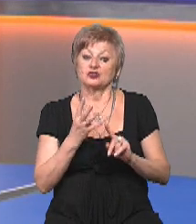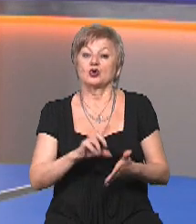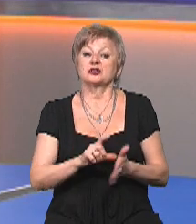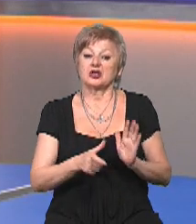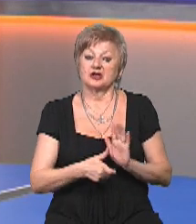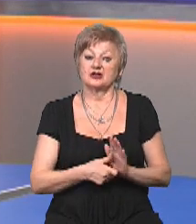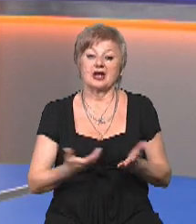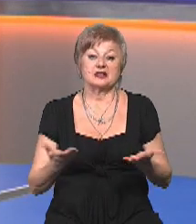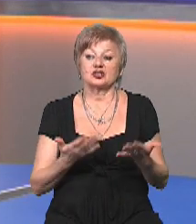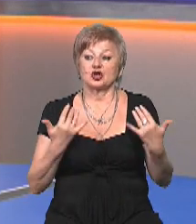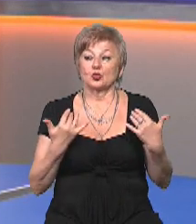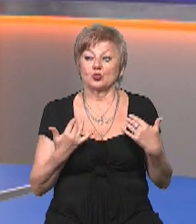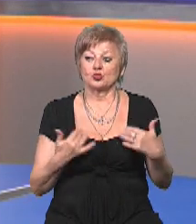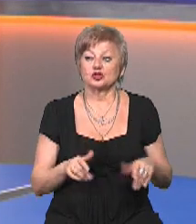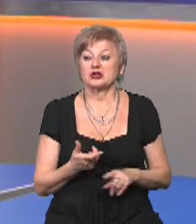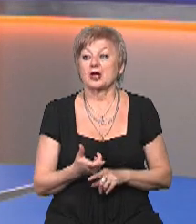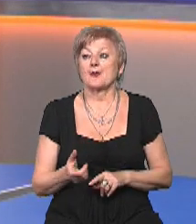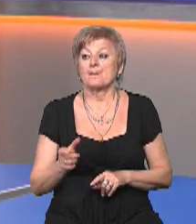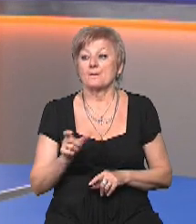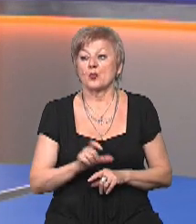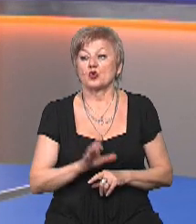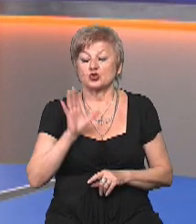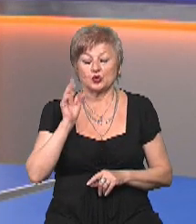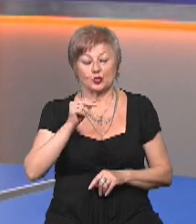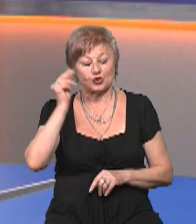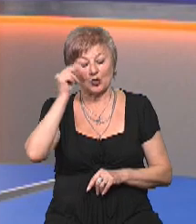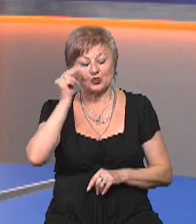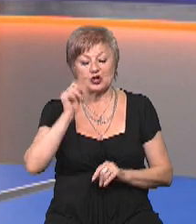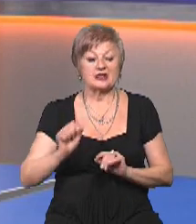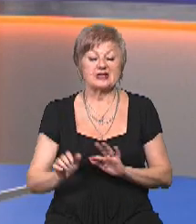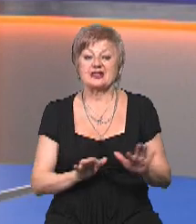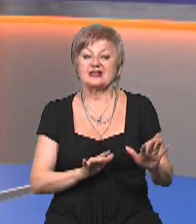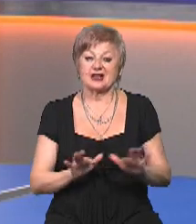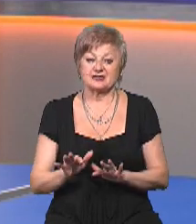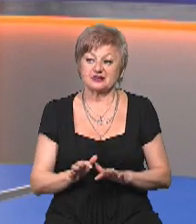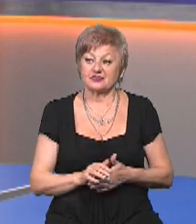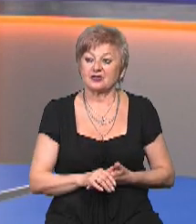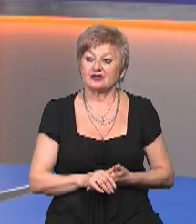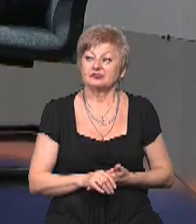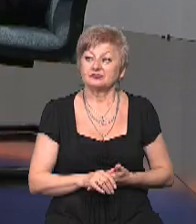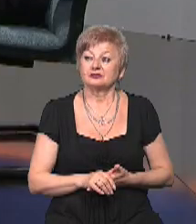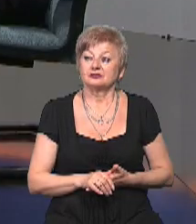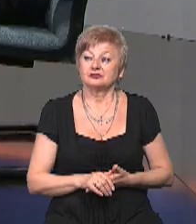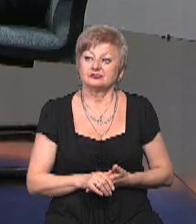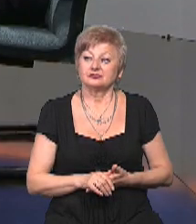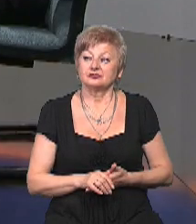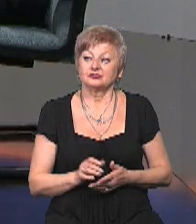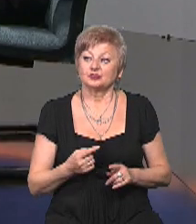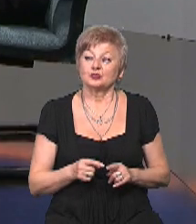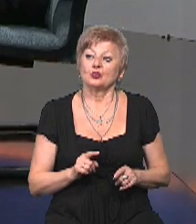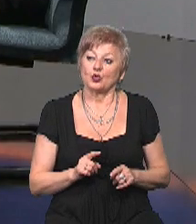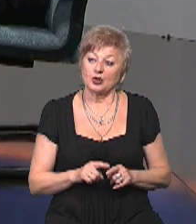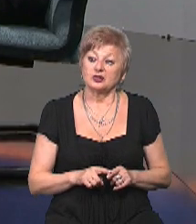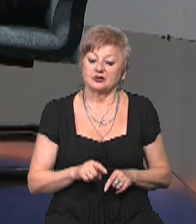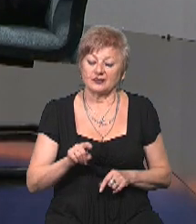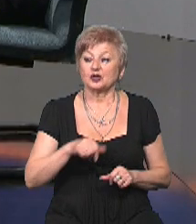вже більше буде навчальної діяльності, ніж ігрової. Тому нового в цьому